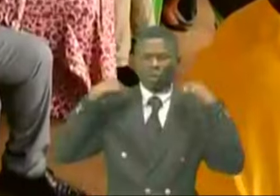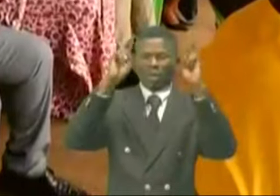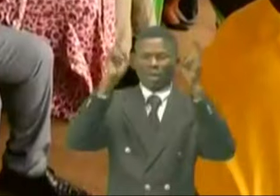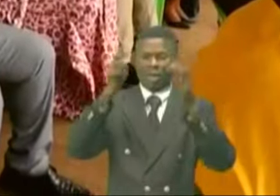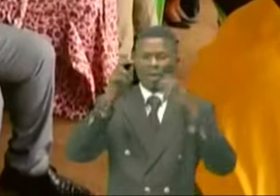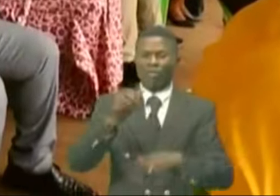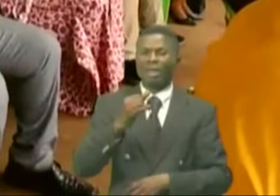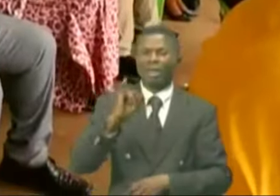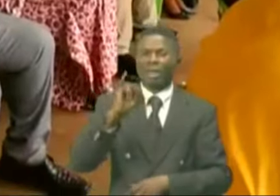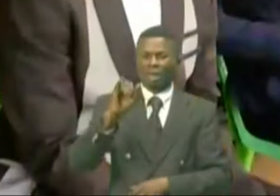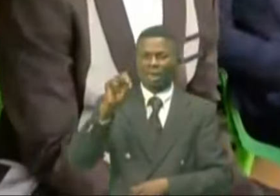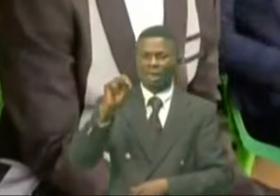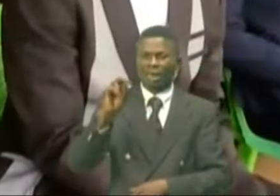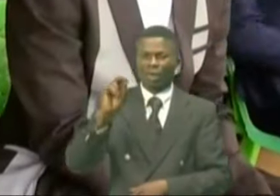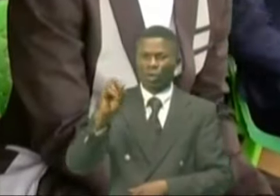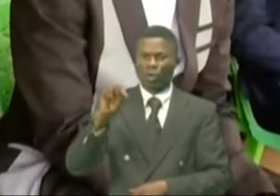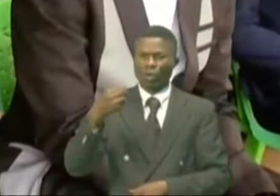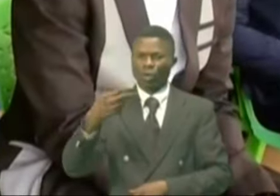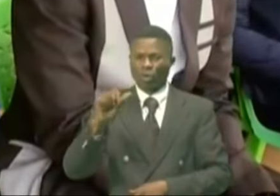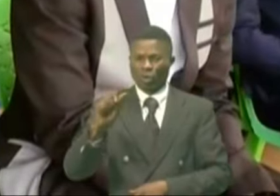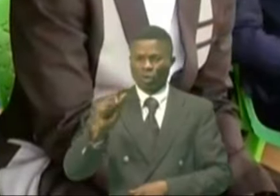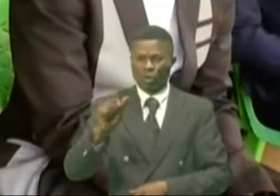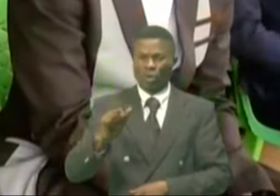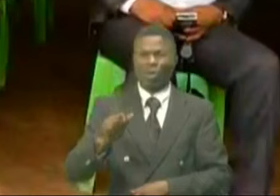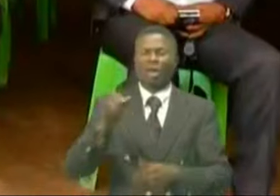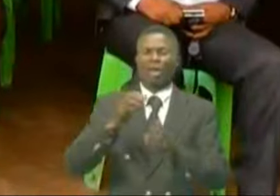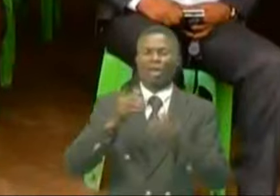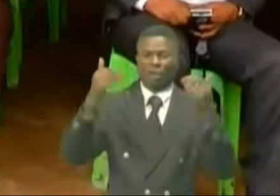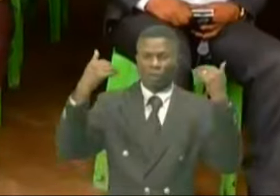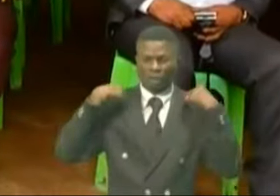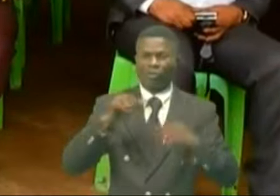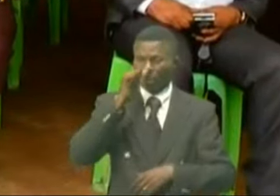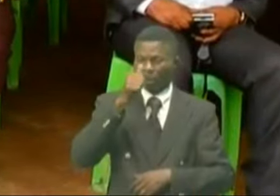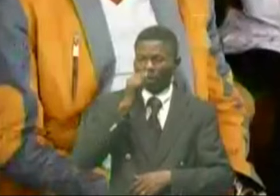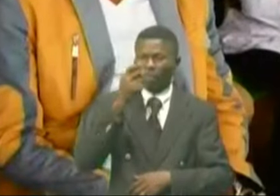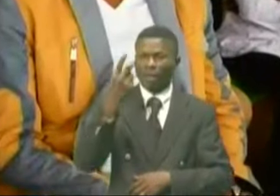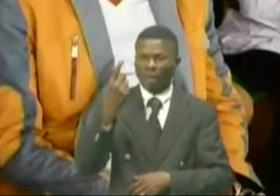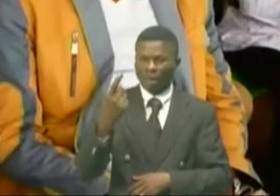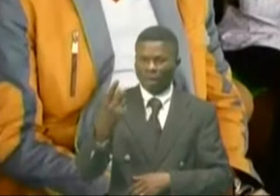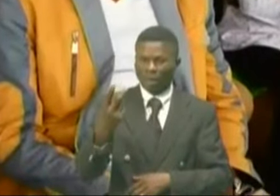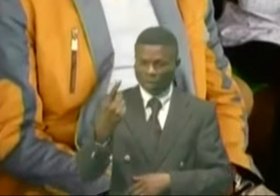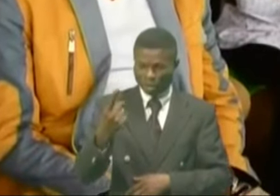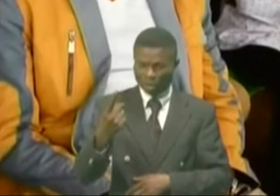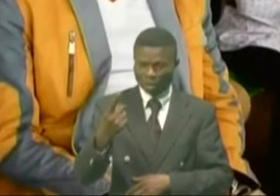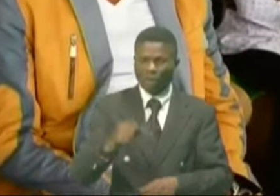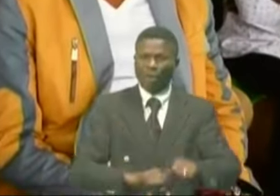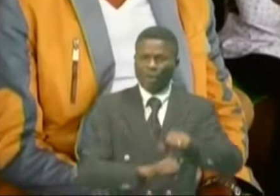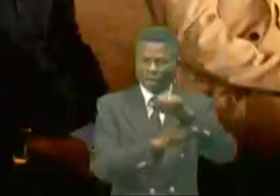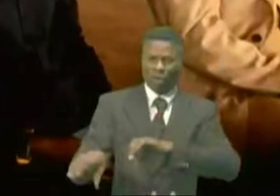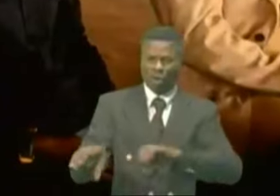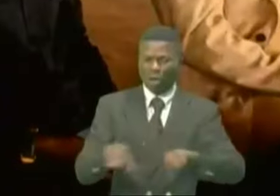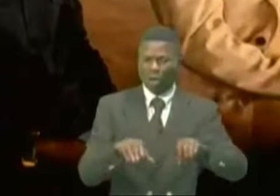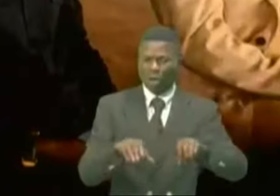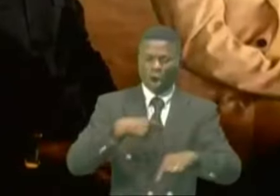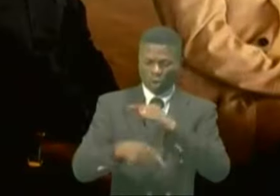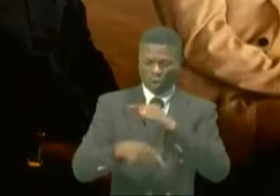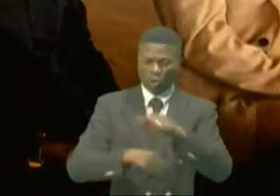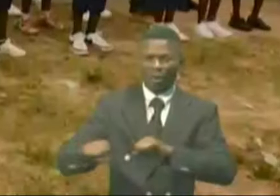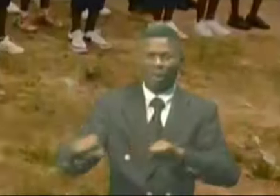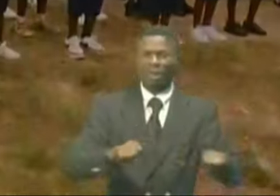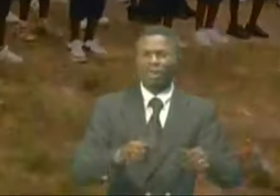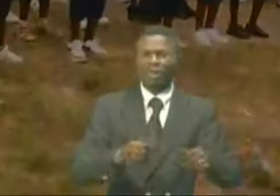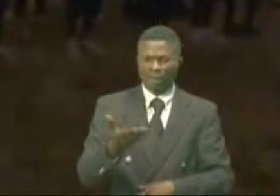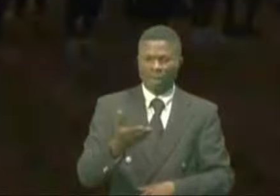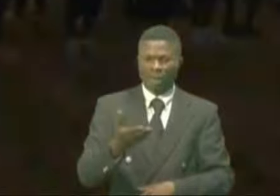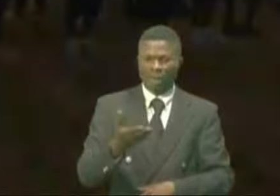d'Inongo, notamment les prophètes de Maïndombe 1, l'ont accompagné à la cérémonie du lancement de l'ENAFEP.